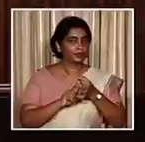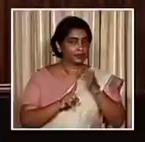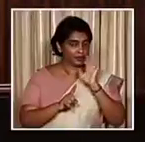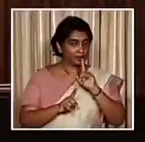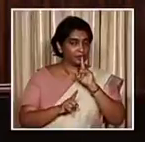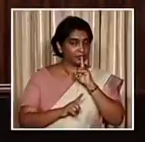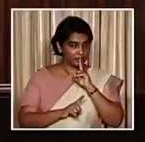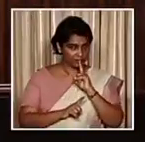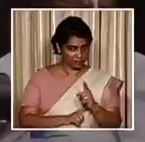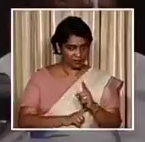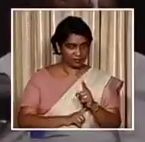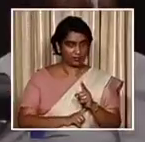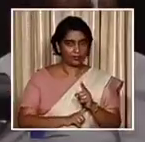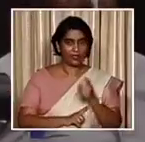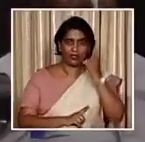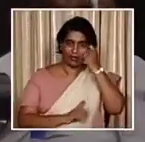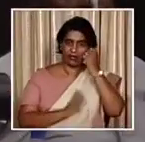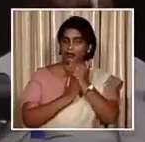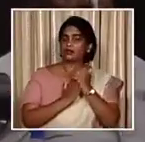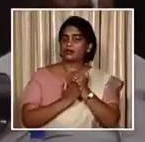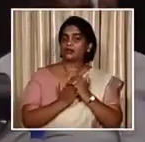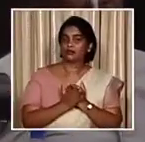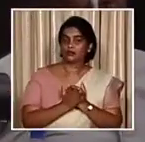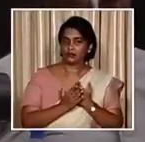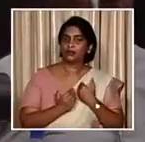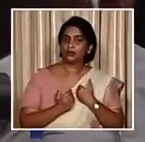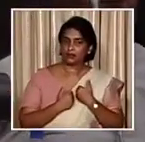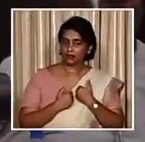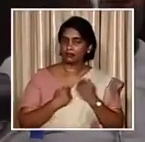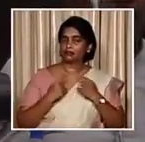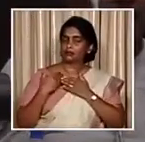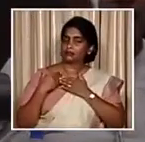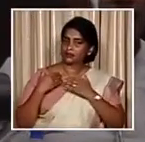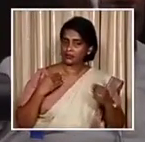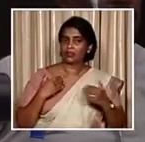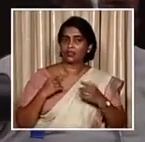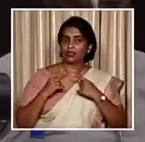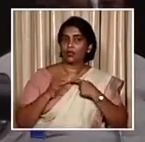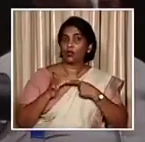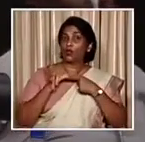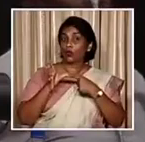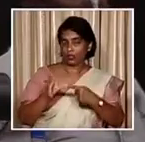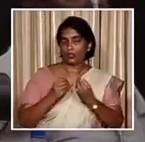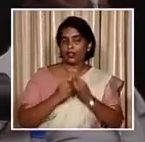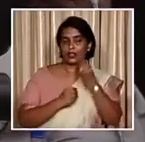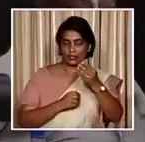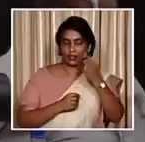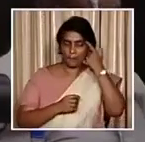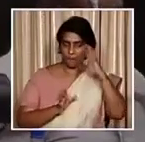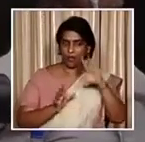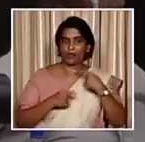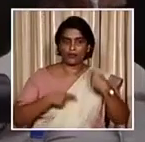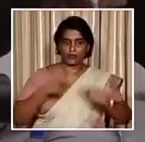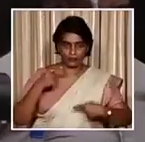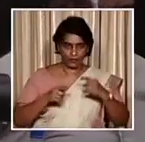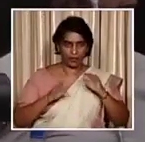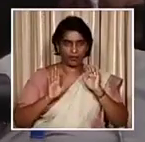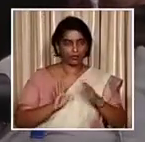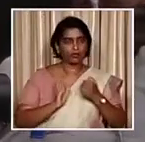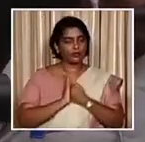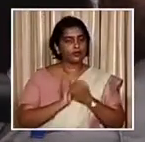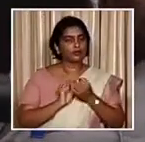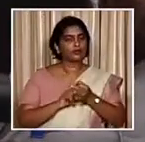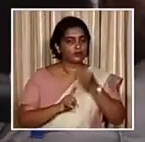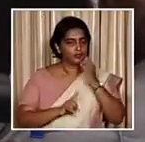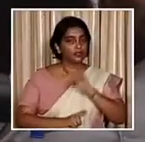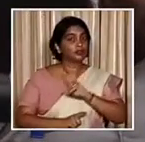කරපු මේ යෝජනාවලියට අපි දීර්ඝව පිළිතුරු දෙන්න බලාපොරොත්තු වෙනවා මේ විවාදයේදී. නමුත් අපි ගරු ජනාධිපතිතුමාට